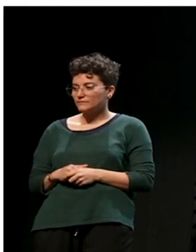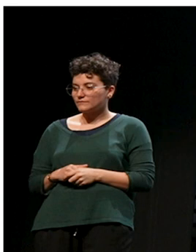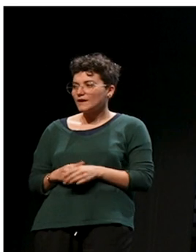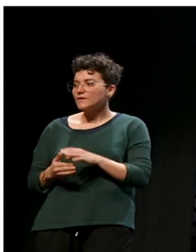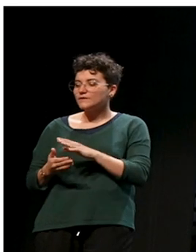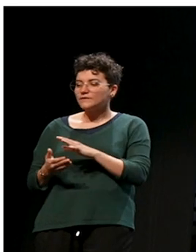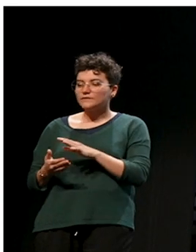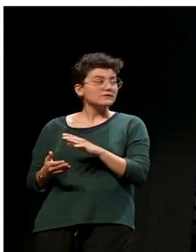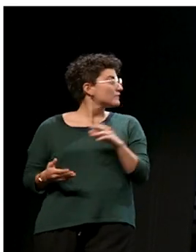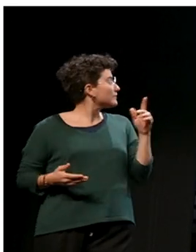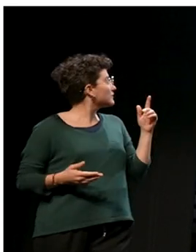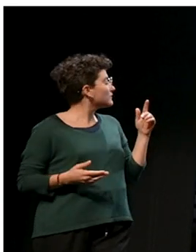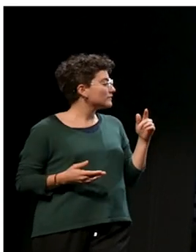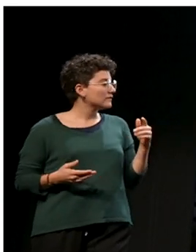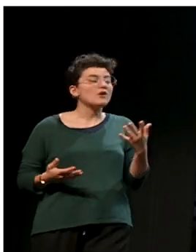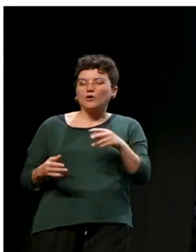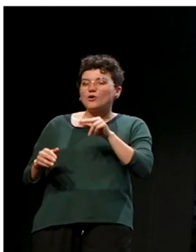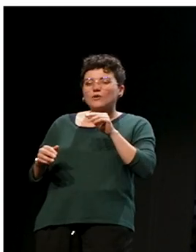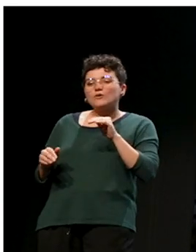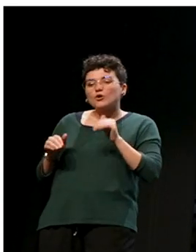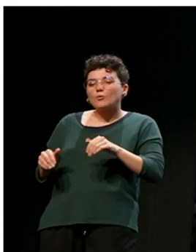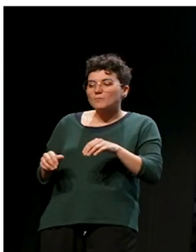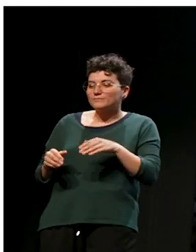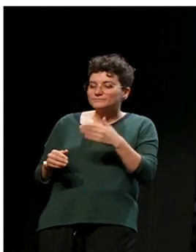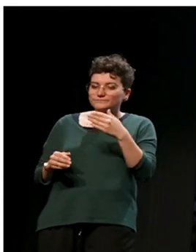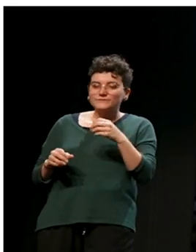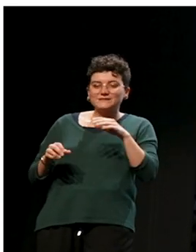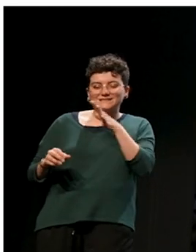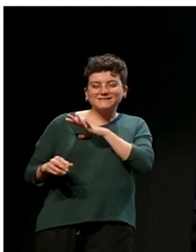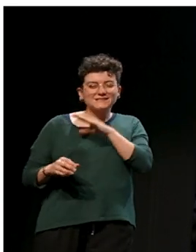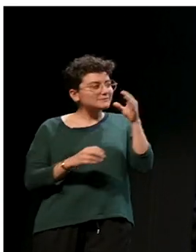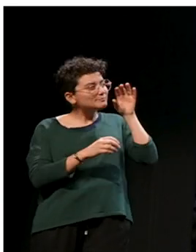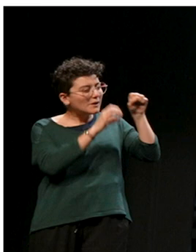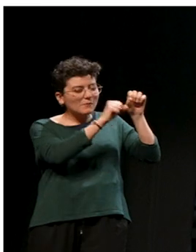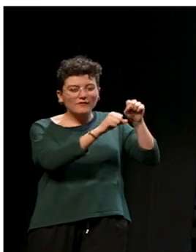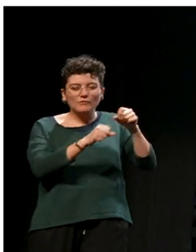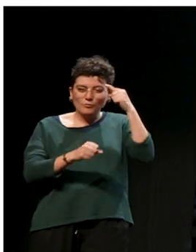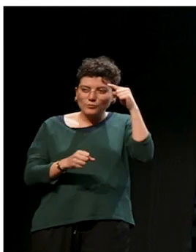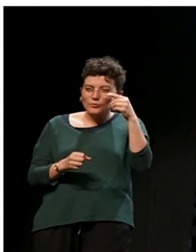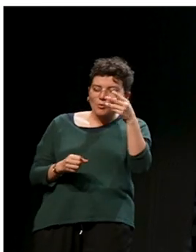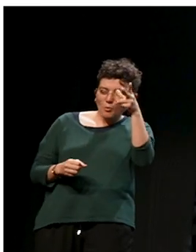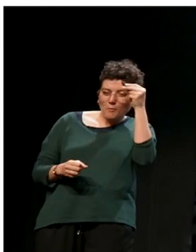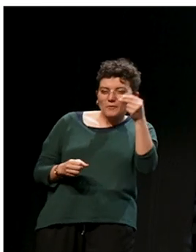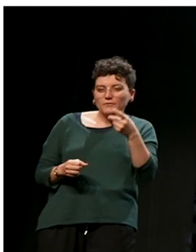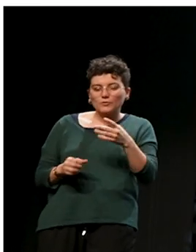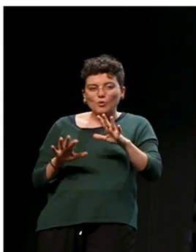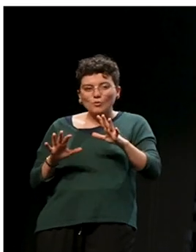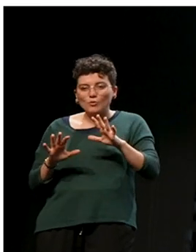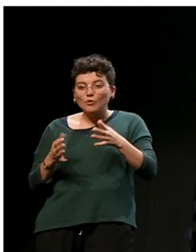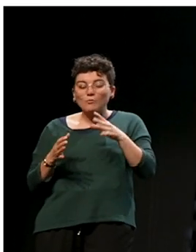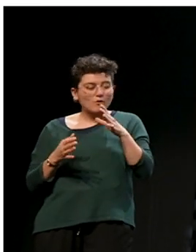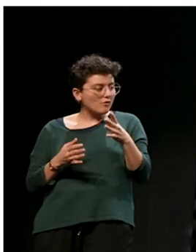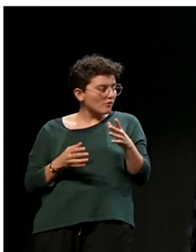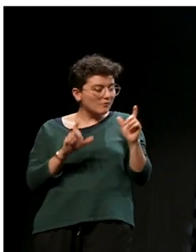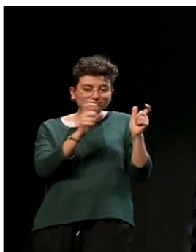Alors après, il y a quand même il y a des indices pour ouais. Quand on commence à regarder un petit peu ce que font les IA, etc. Il y a des indices justement parce que la